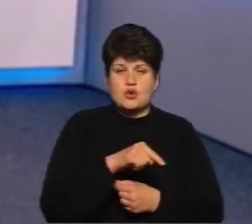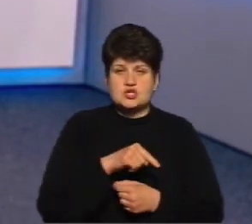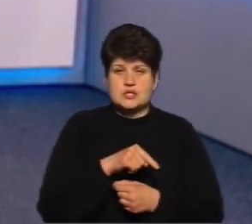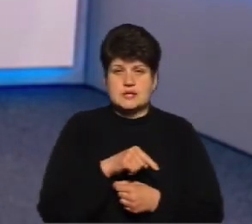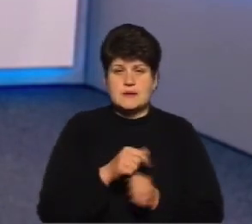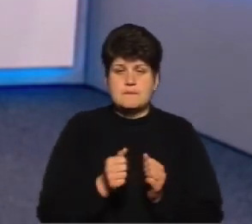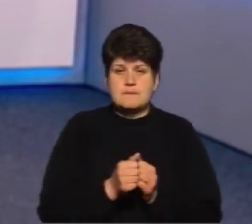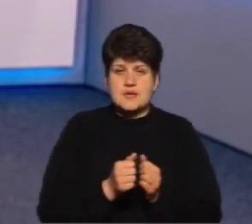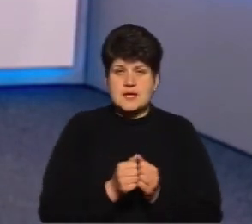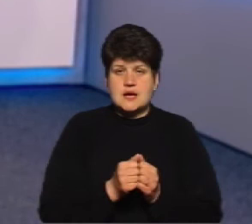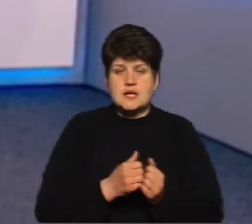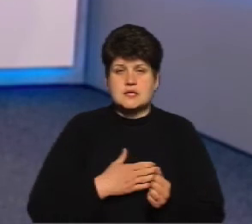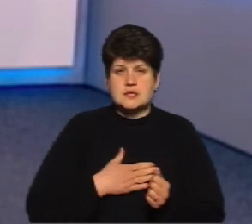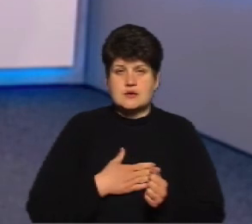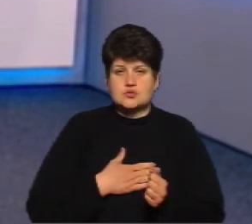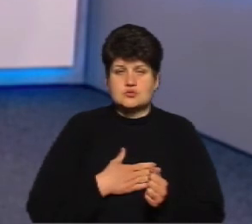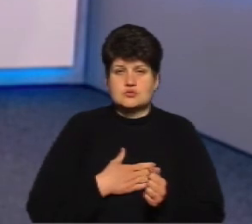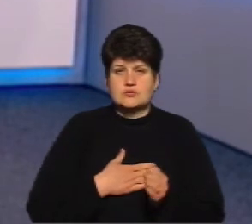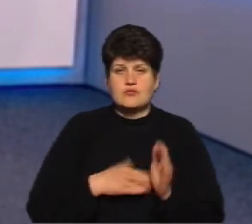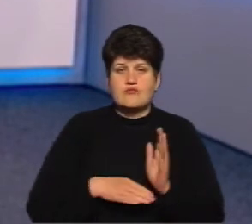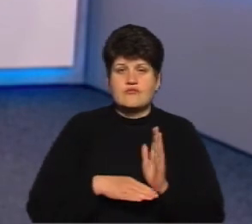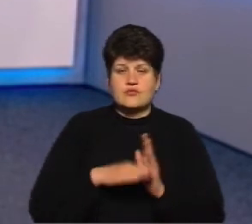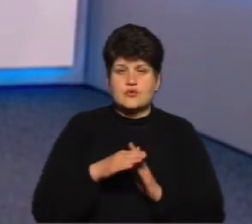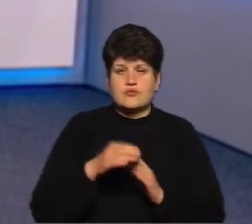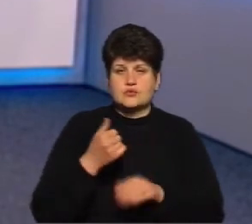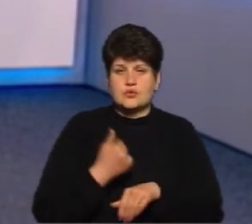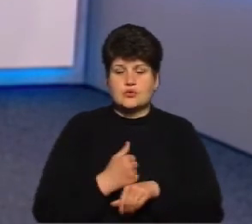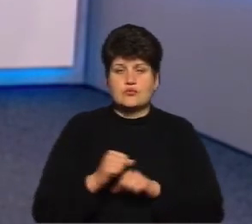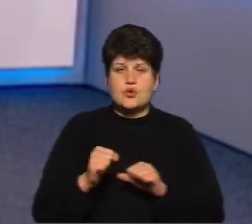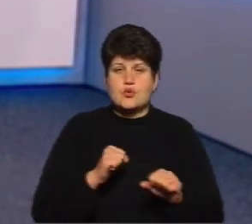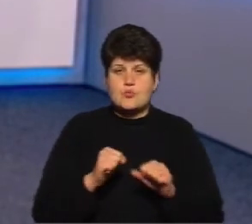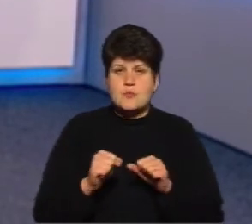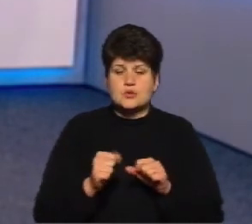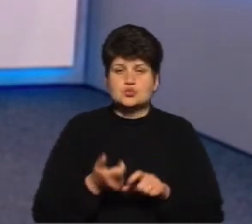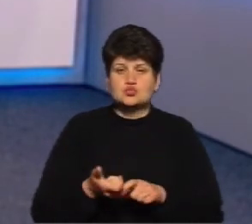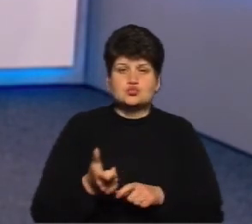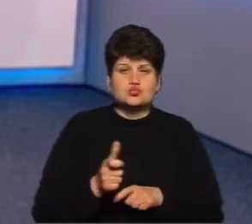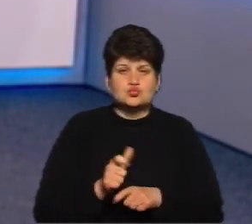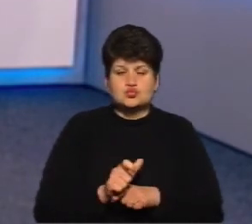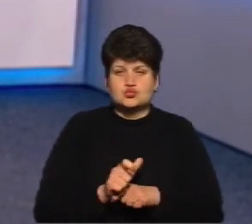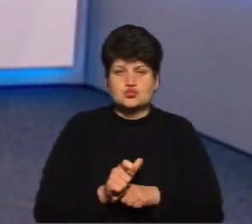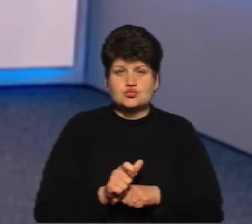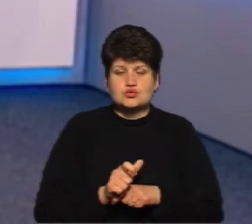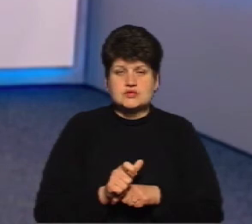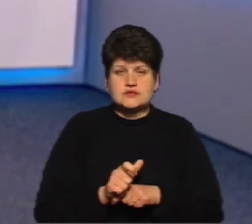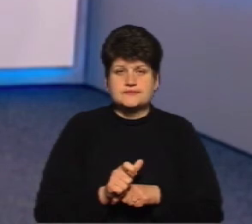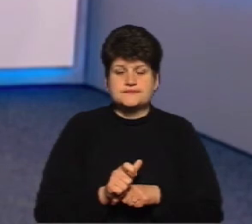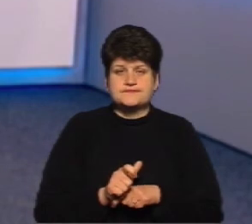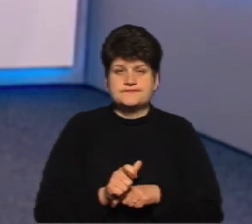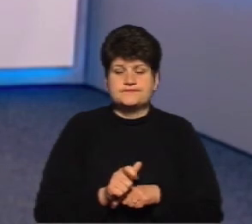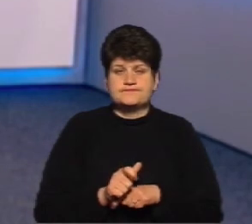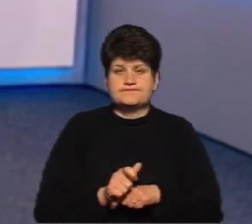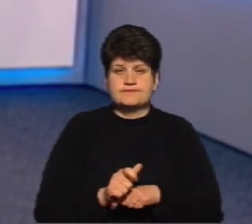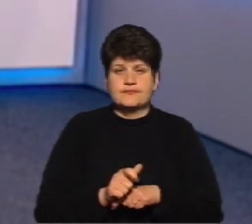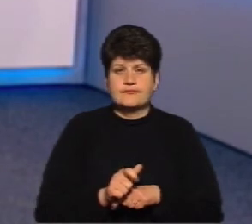нашого Верховного Головнокомандуючого дуже таке, скажімо так, вразливо, і воно більше